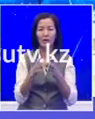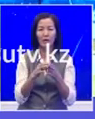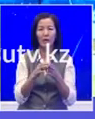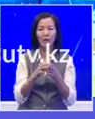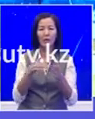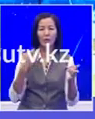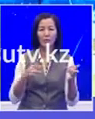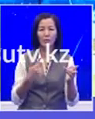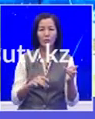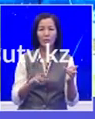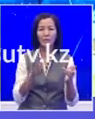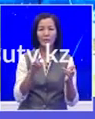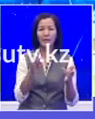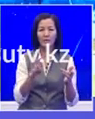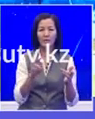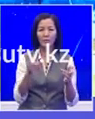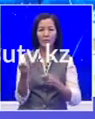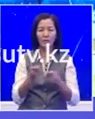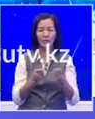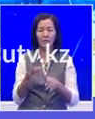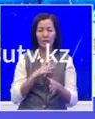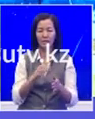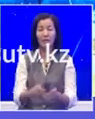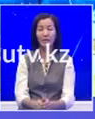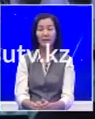күйші композитор Сәкен Тұрысбек жетекшілік етті.